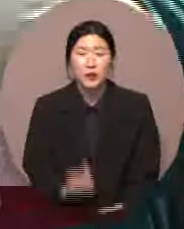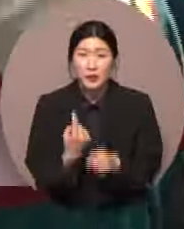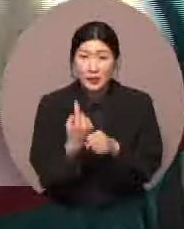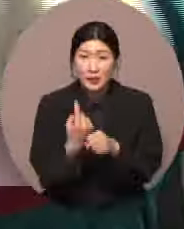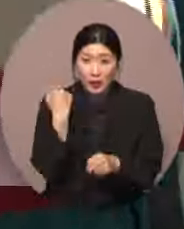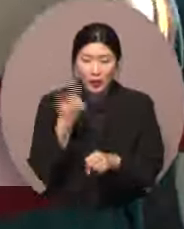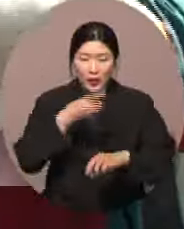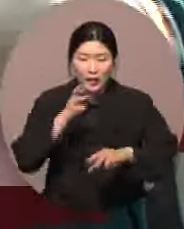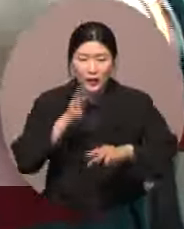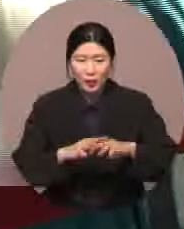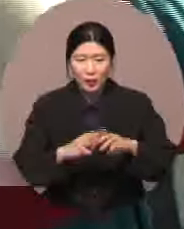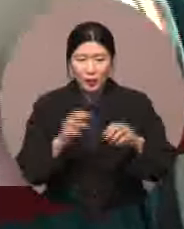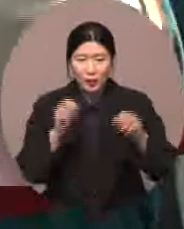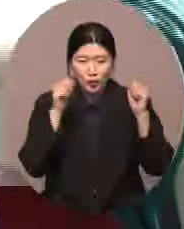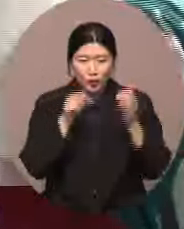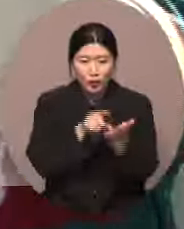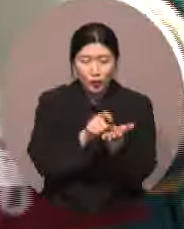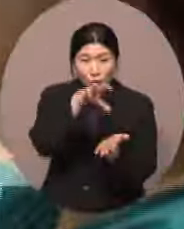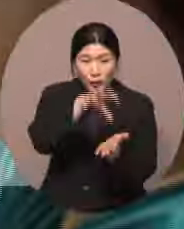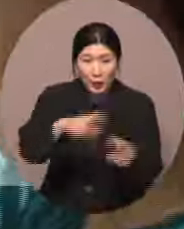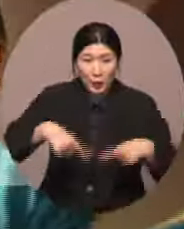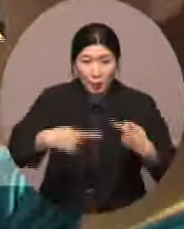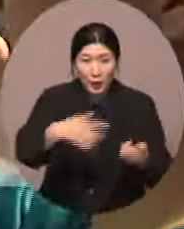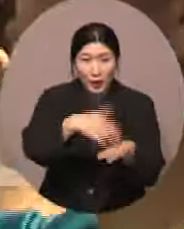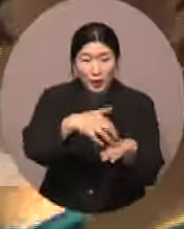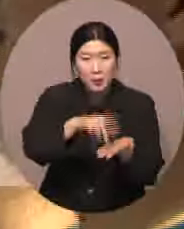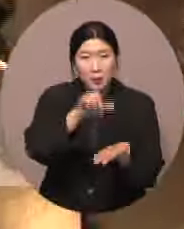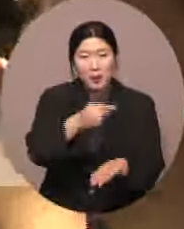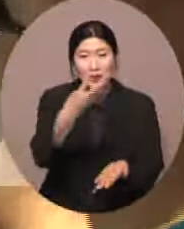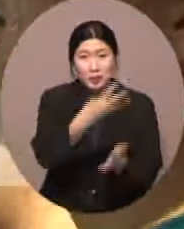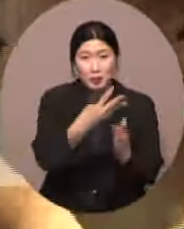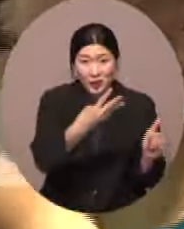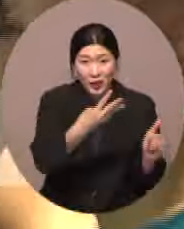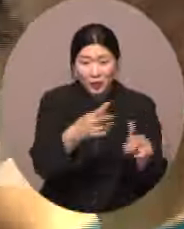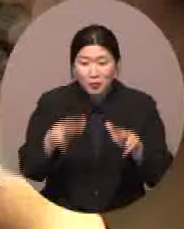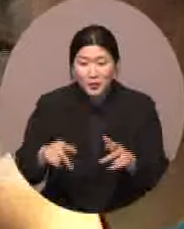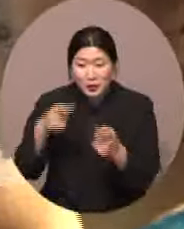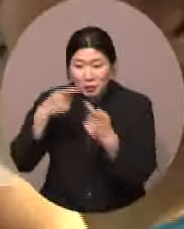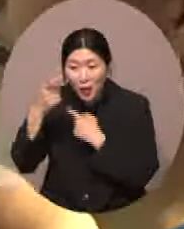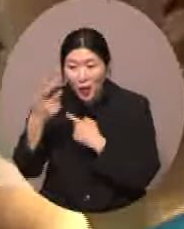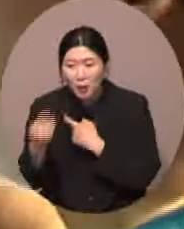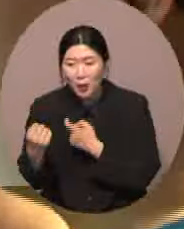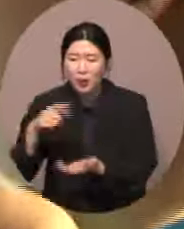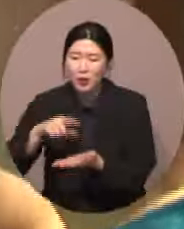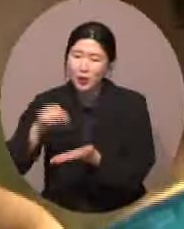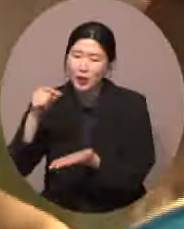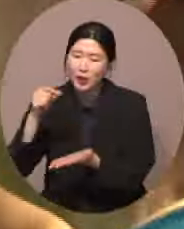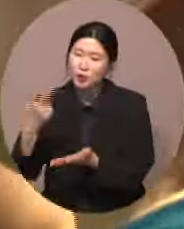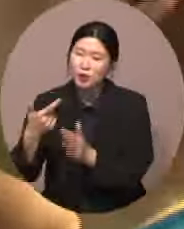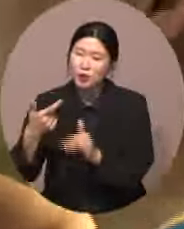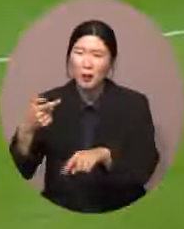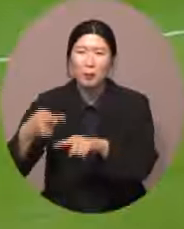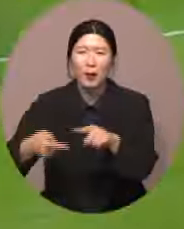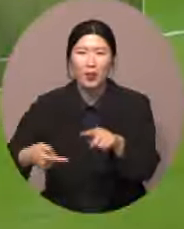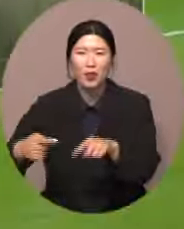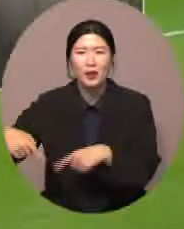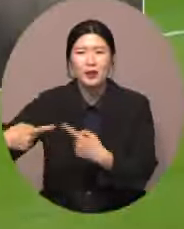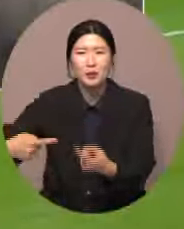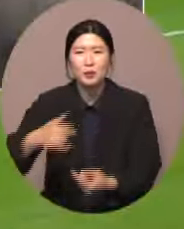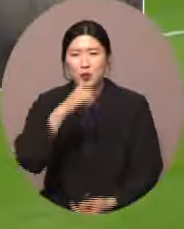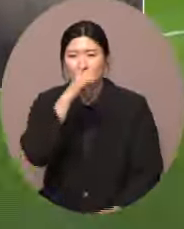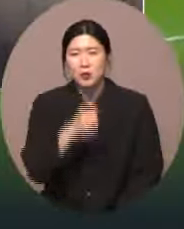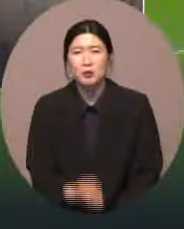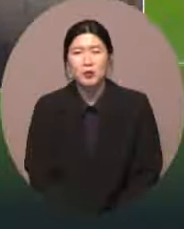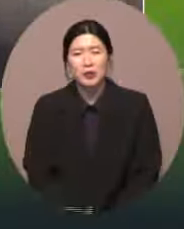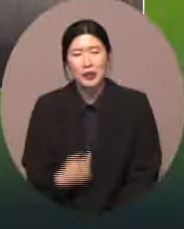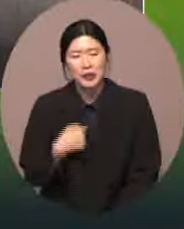평균 13,000명가량이 찼던 관중 수도 최근에는 절반 수준인 6,000명대까지 떨어졌습니다. 경기를